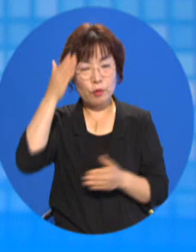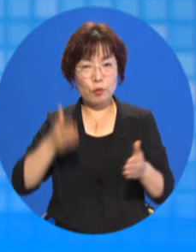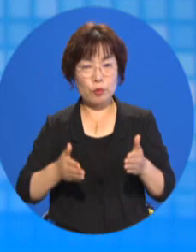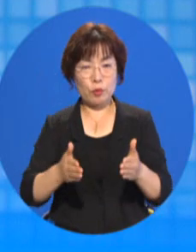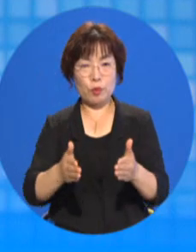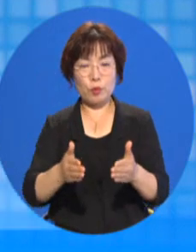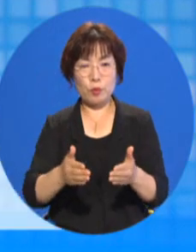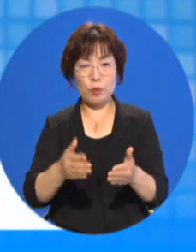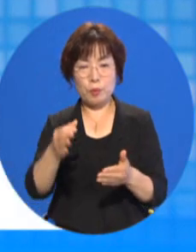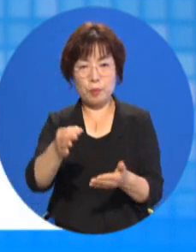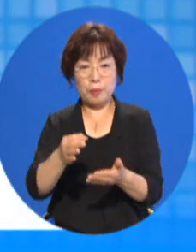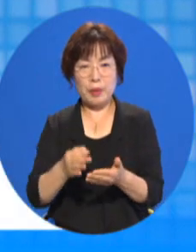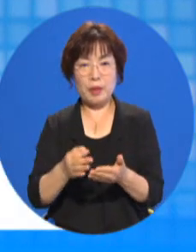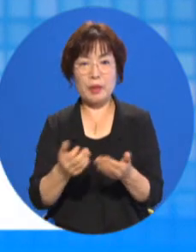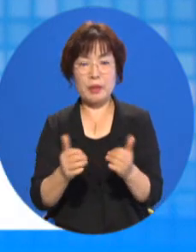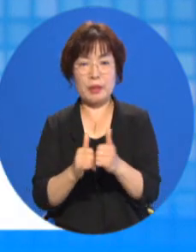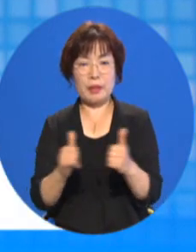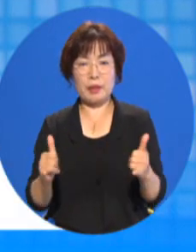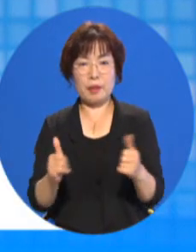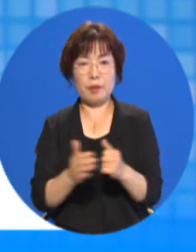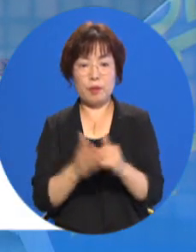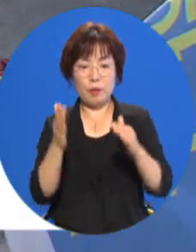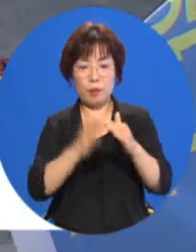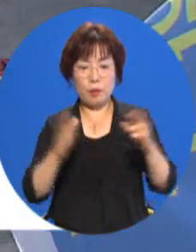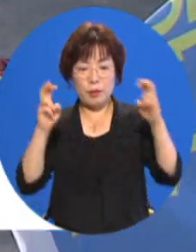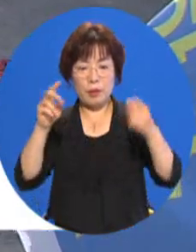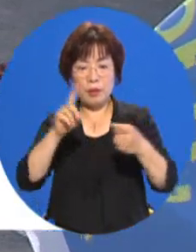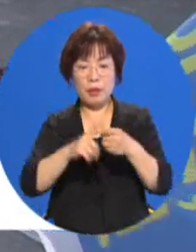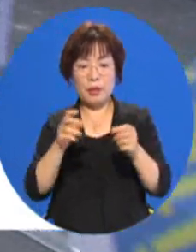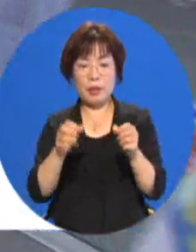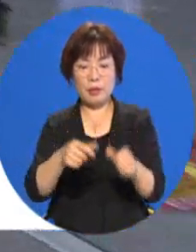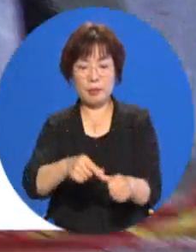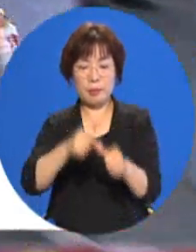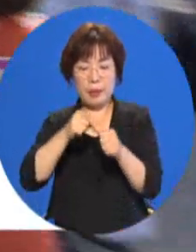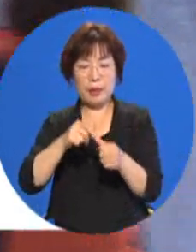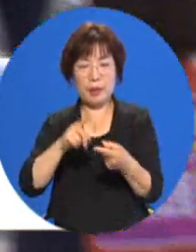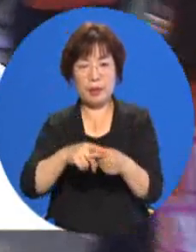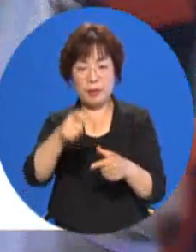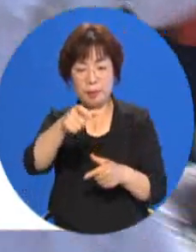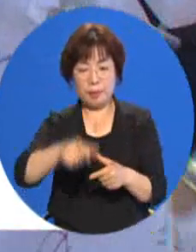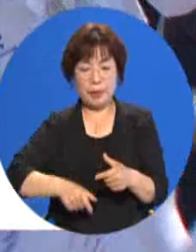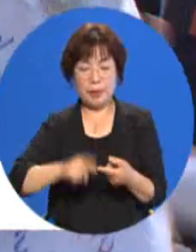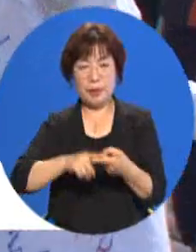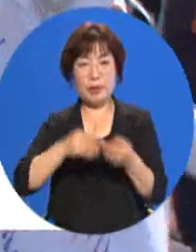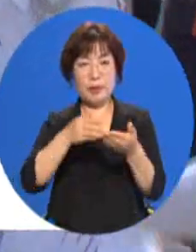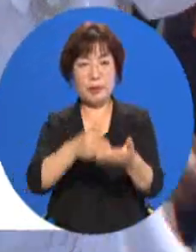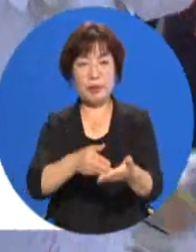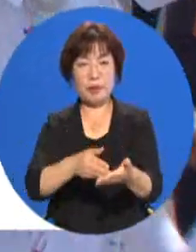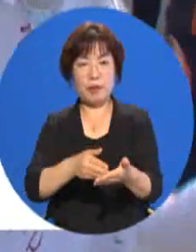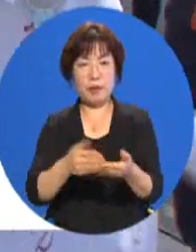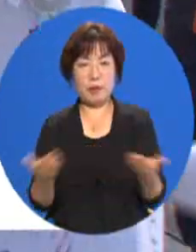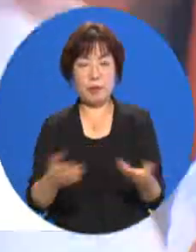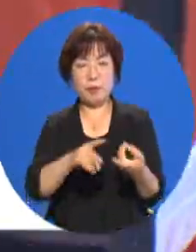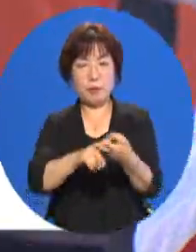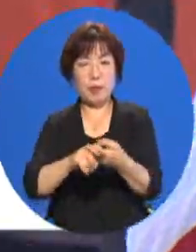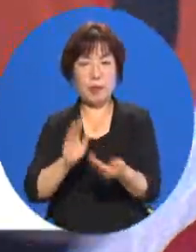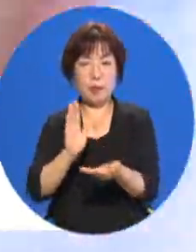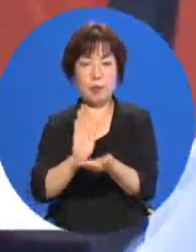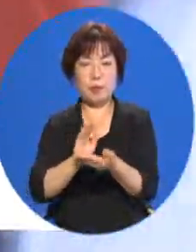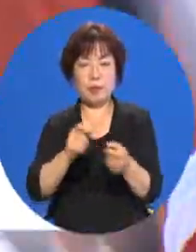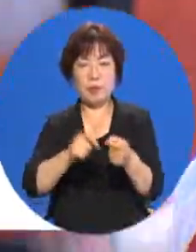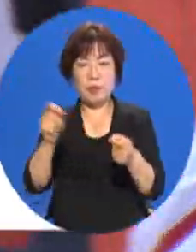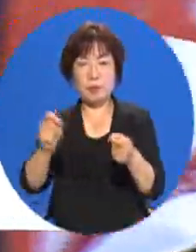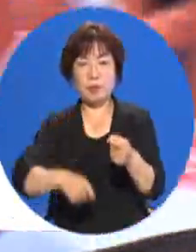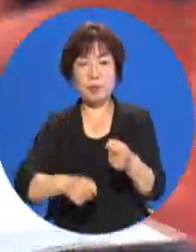한국도로공사 톨게이트 요금 수납원들이 공사를 상대로 직접 고용을 요구하고 나섰습니다. 공공연대 노동조합 전남지부는